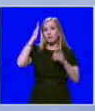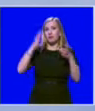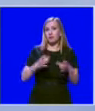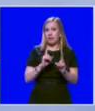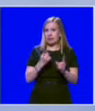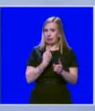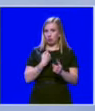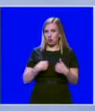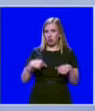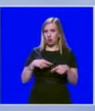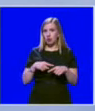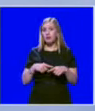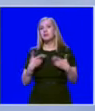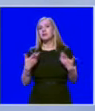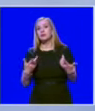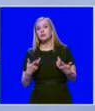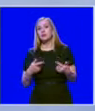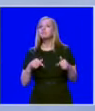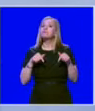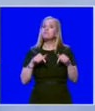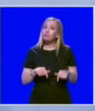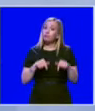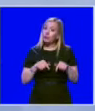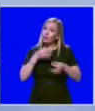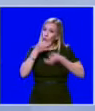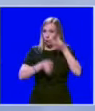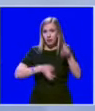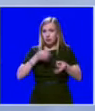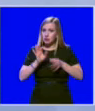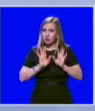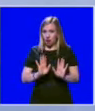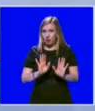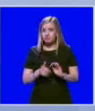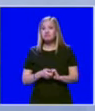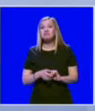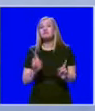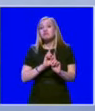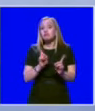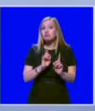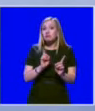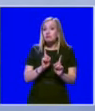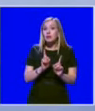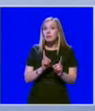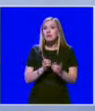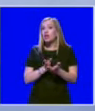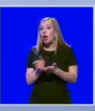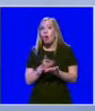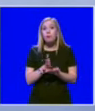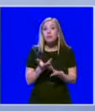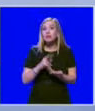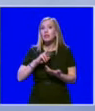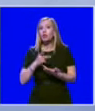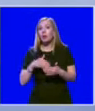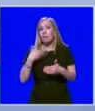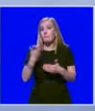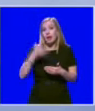политически сили в Народното събрание. Ситуацията е същата, господин Мирчев. Да, но да обясня. И нямаше опция друга пред